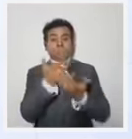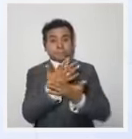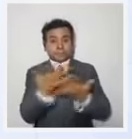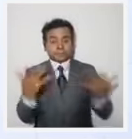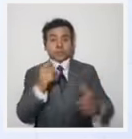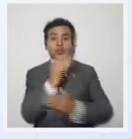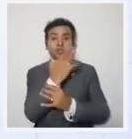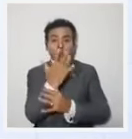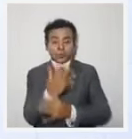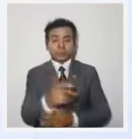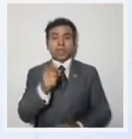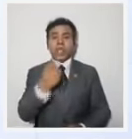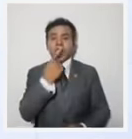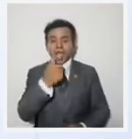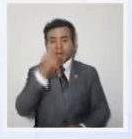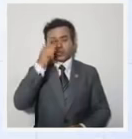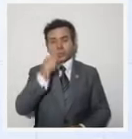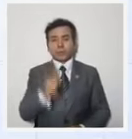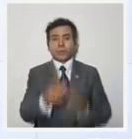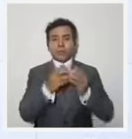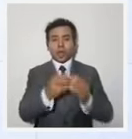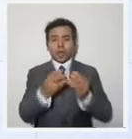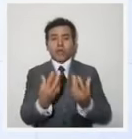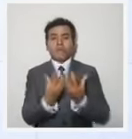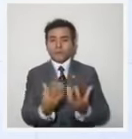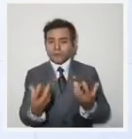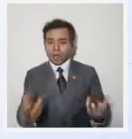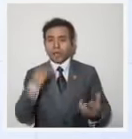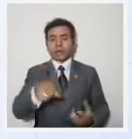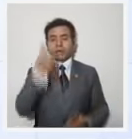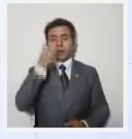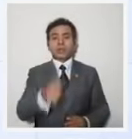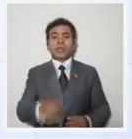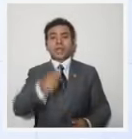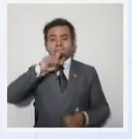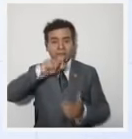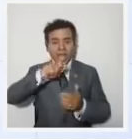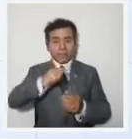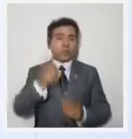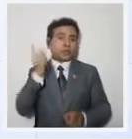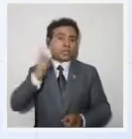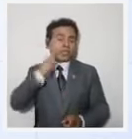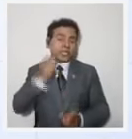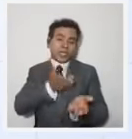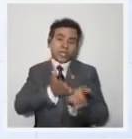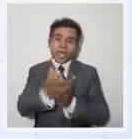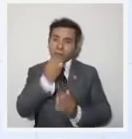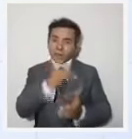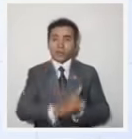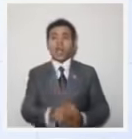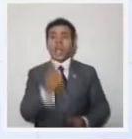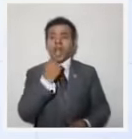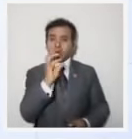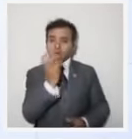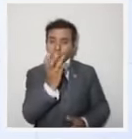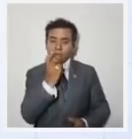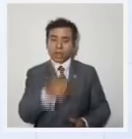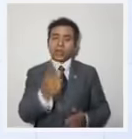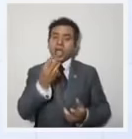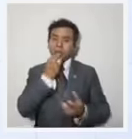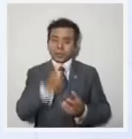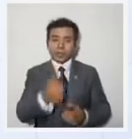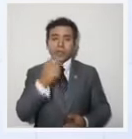খাবার, ভিটামিন সি সমৃদ্ধ খাবার, যেটা আমরা টাটকা সবুজ শাকসবজি এবং আমাদের ফলমূল এসব, এবং ভিটামিন